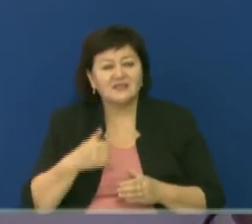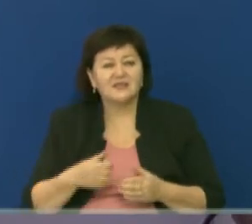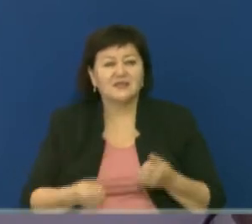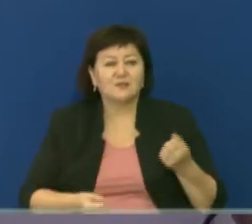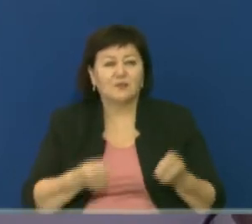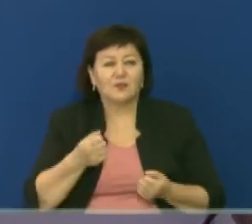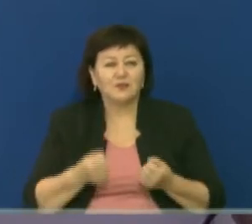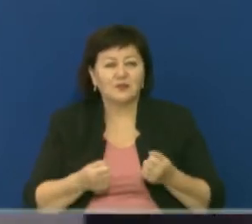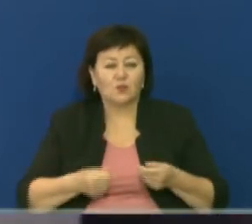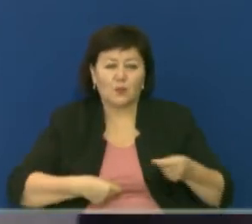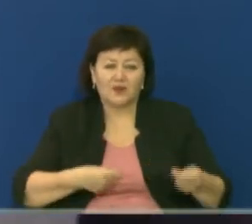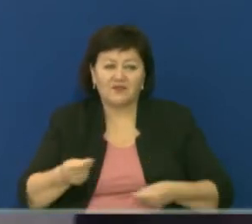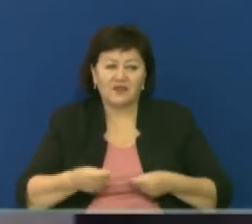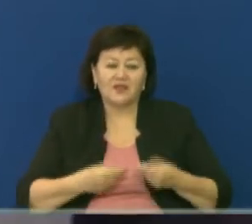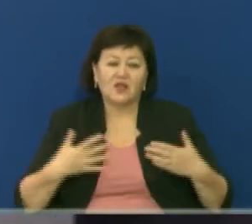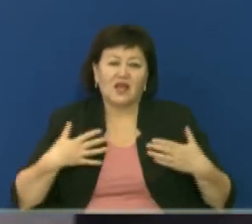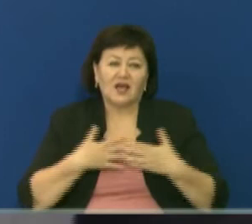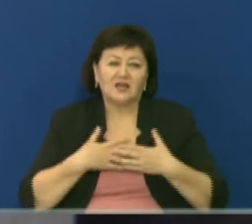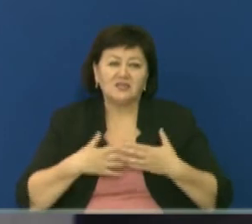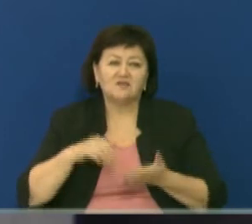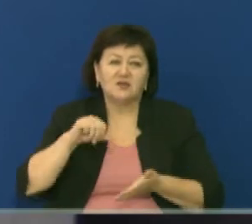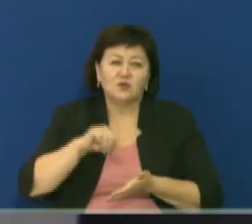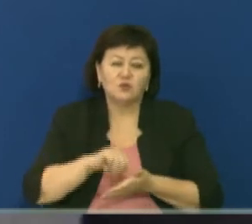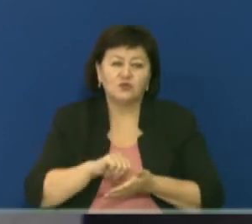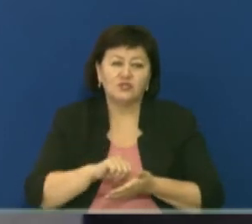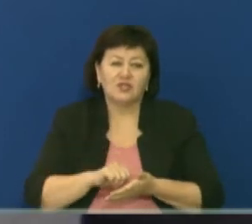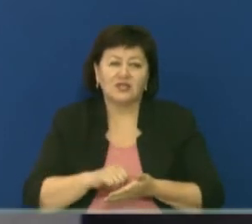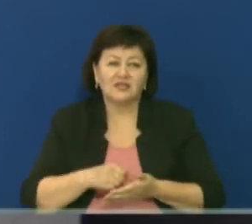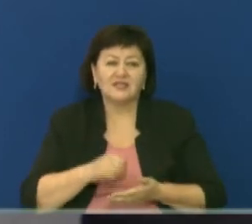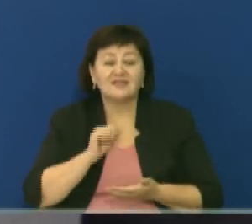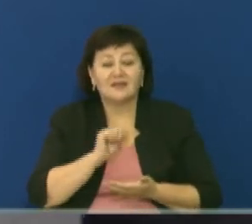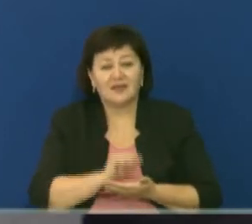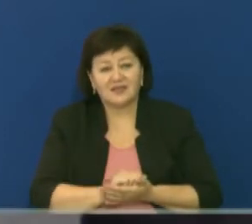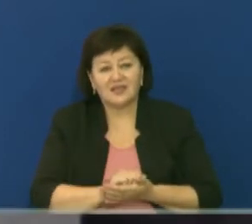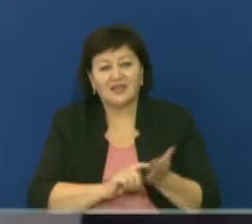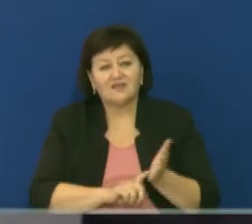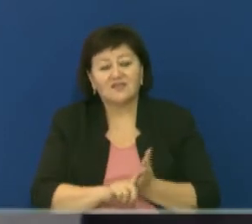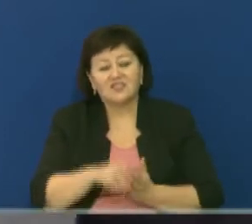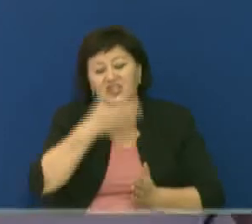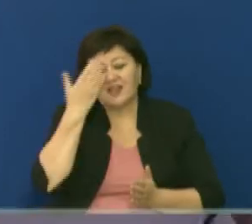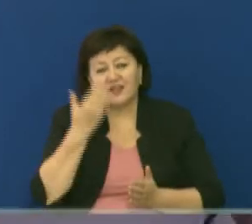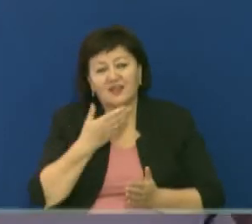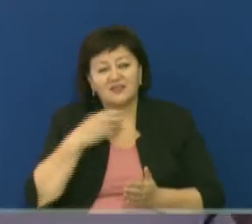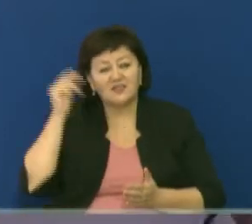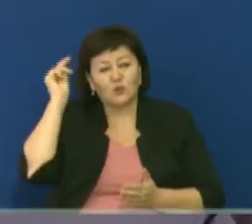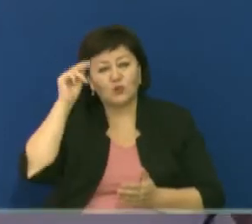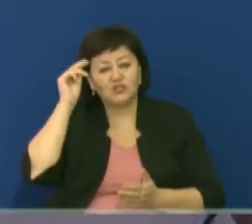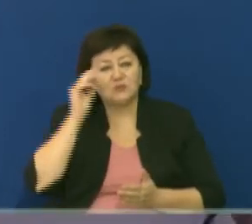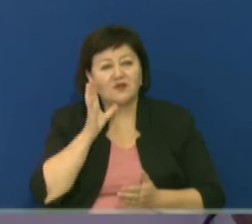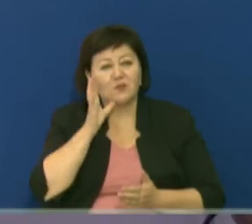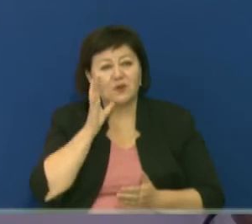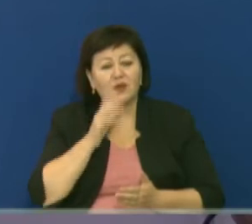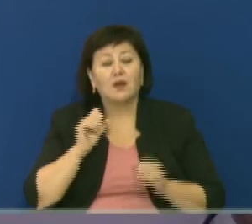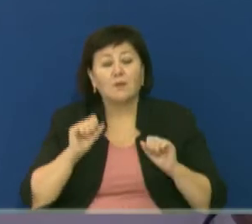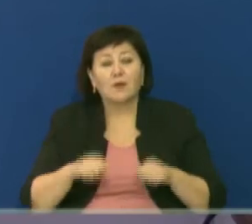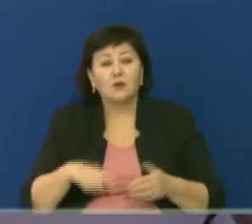управления, которые активно участвовали на тактико-строевых занятиях в начале летнего учебного периода. Могу с